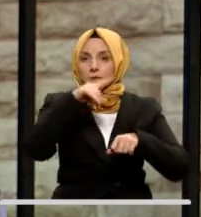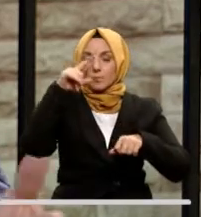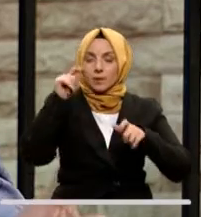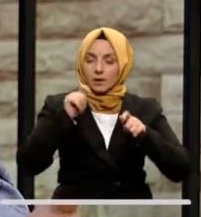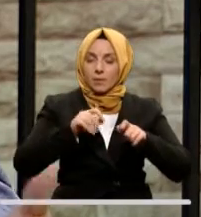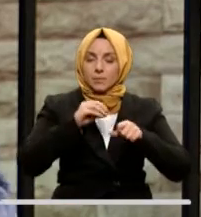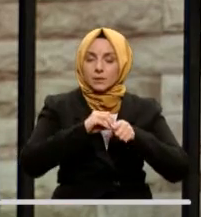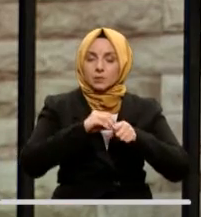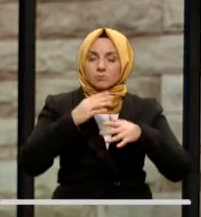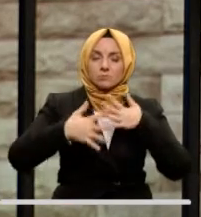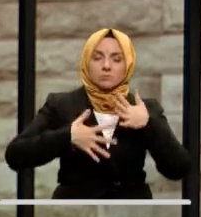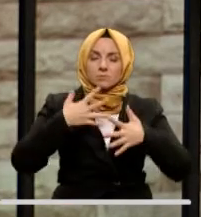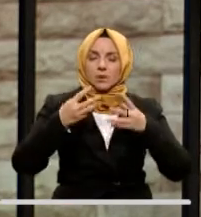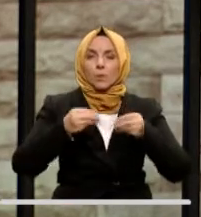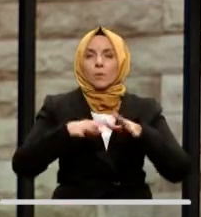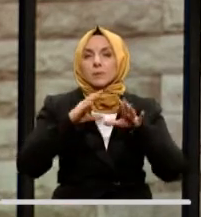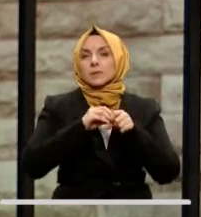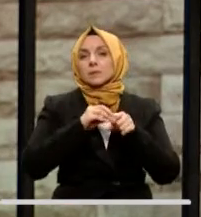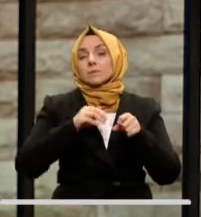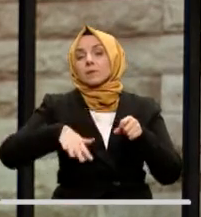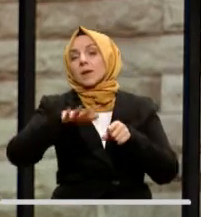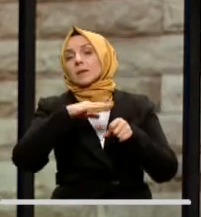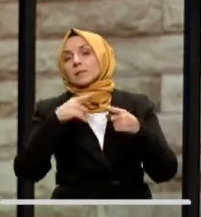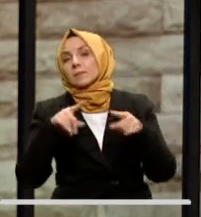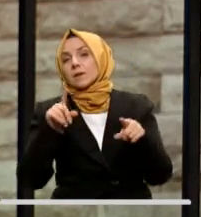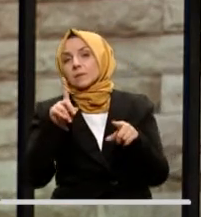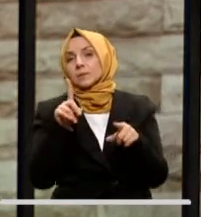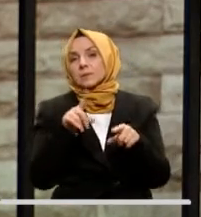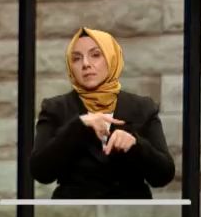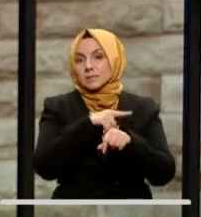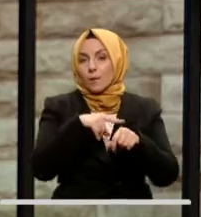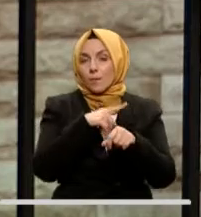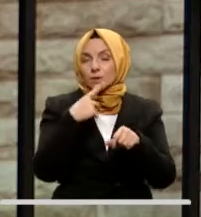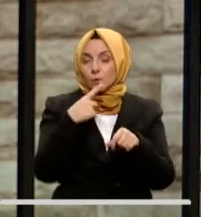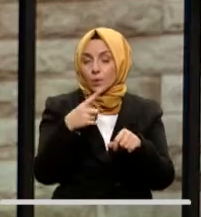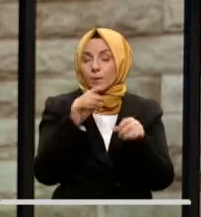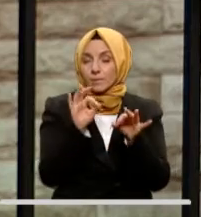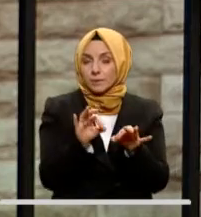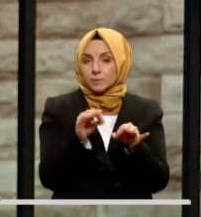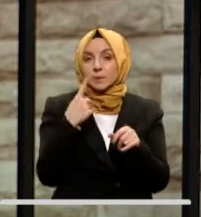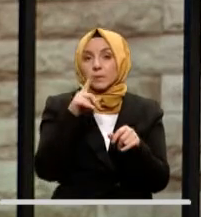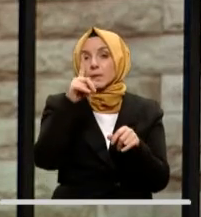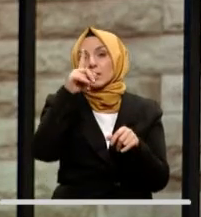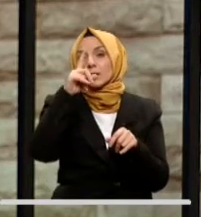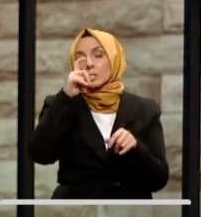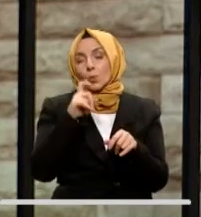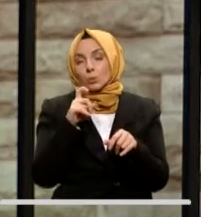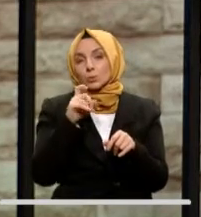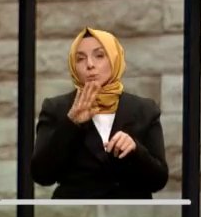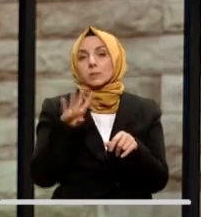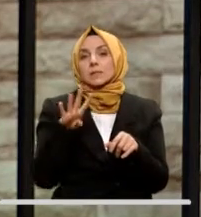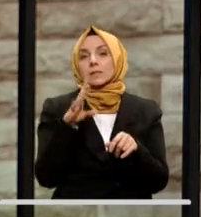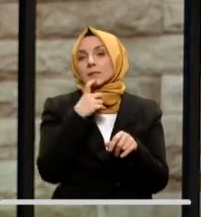Çünkü karışıklıklar ortaya çıkmaya başlamış Herkes farklı bir zaman dilimi ifade etmeye başlamış 1940'lı yıllarda